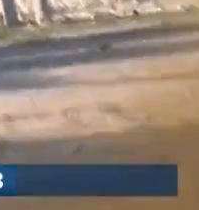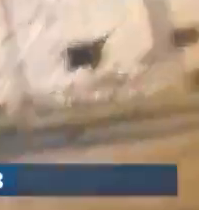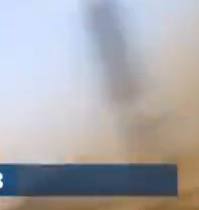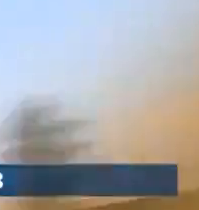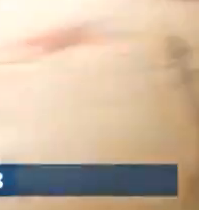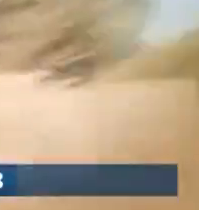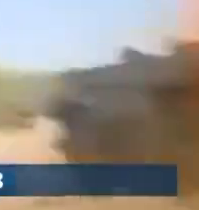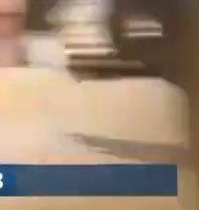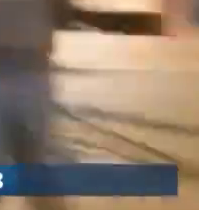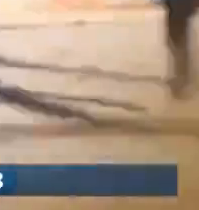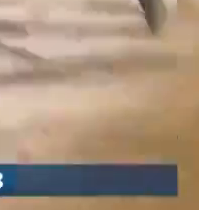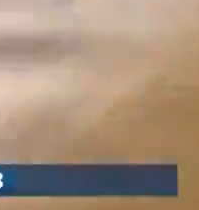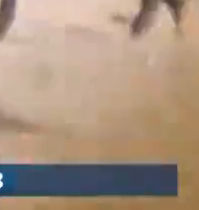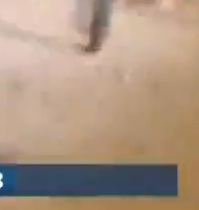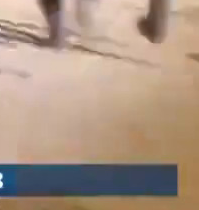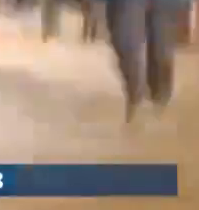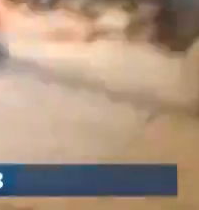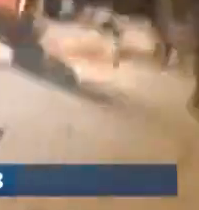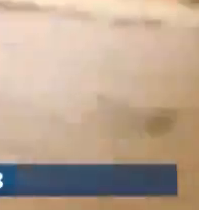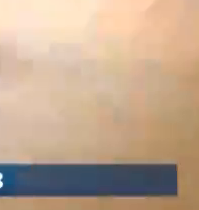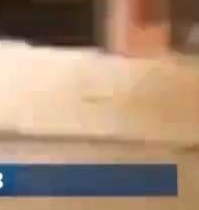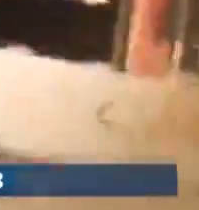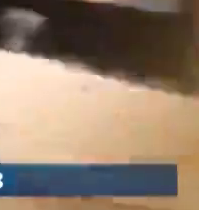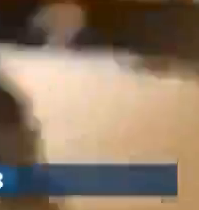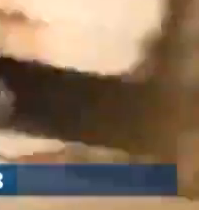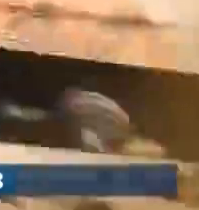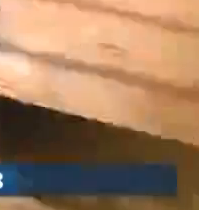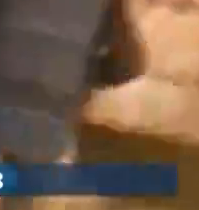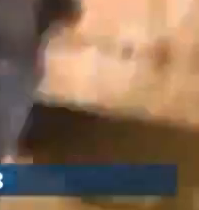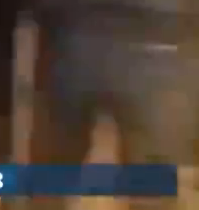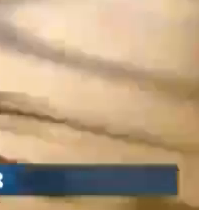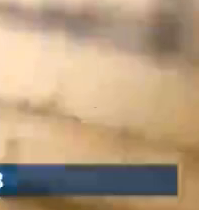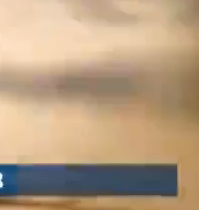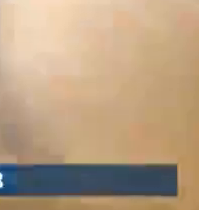yağdırdı ve bir uçak daha geliyor. Hemen saklanmamız gerekiyor.